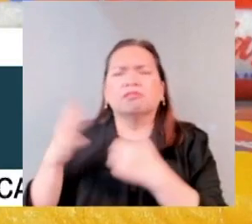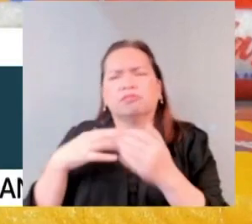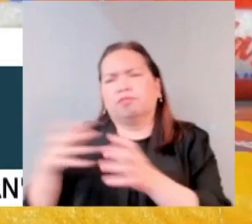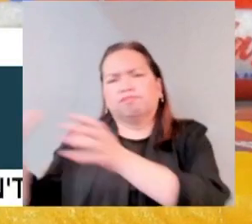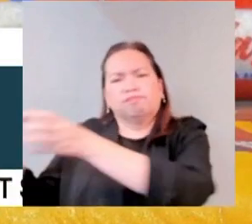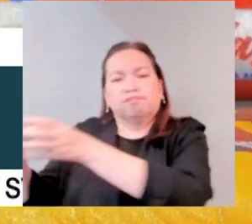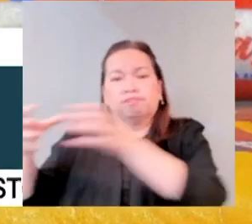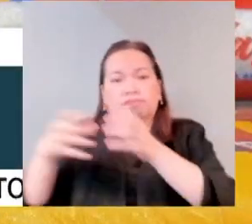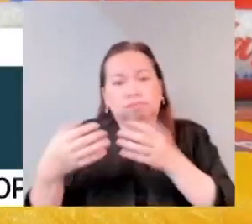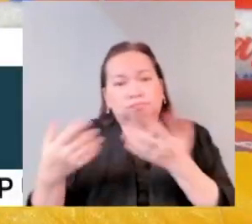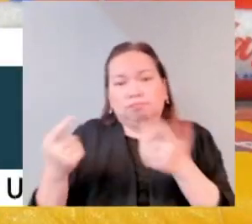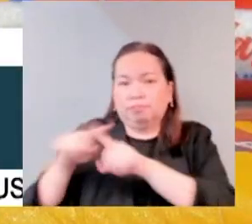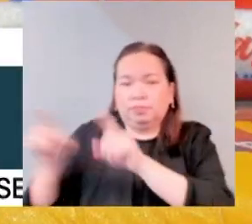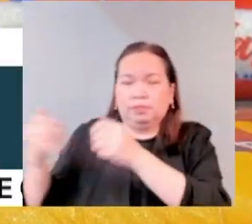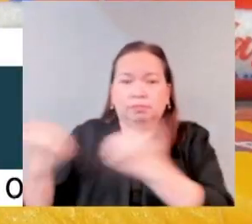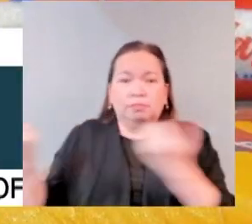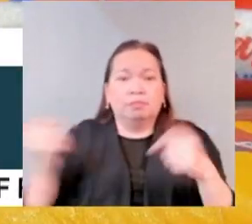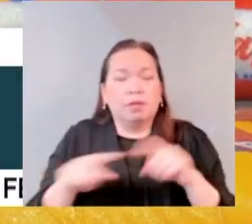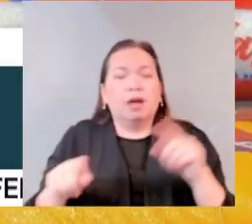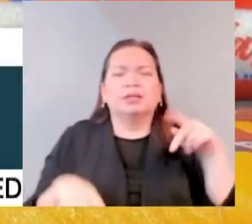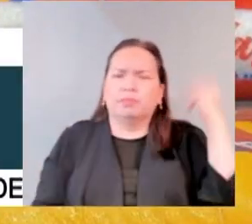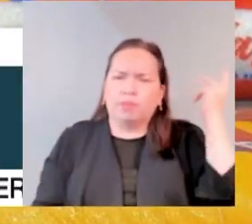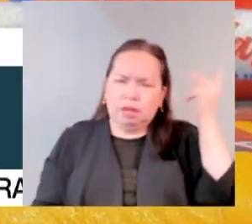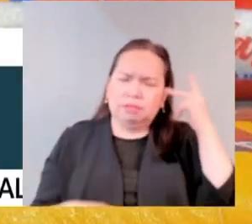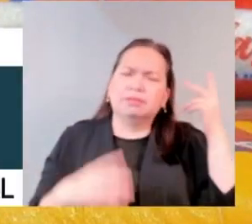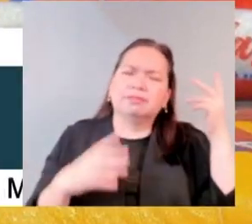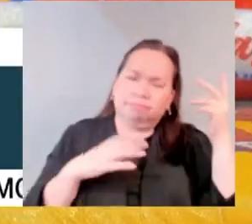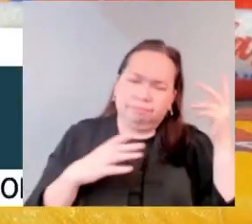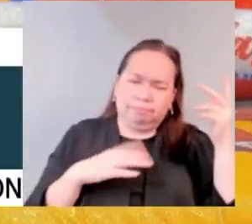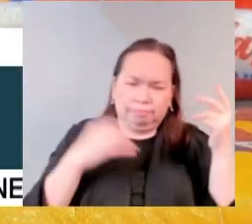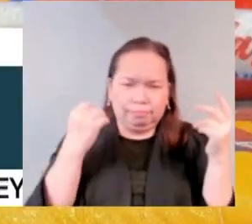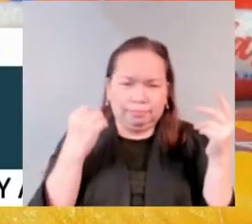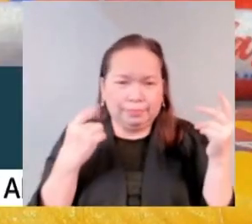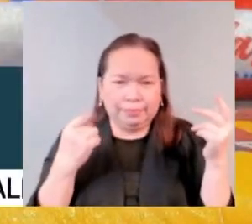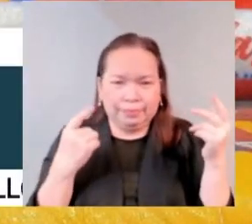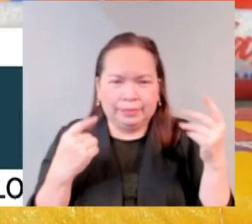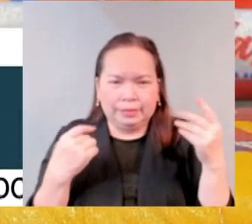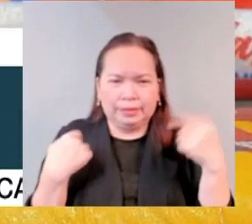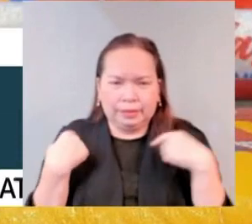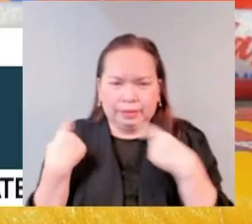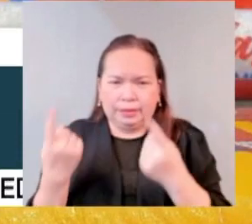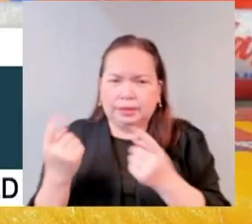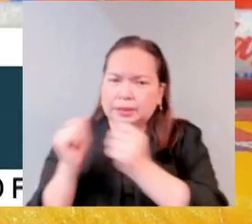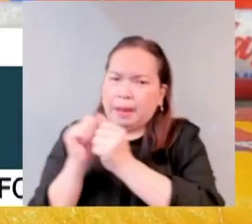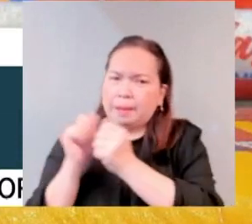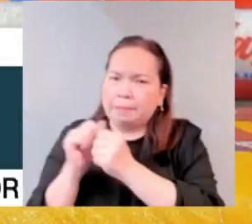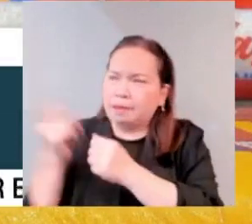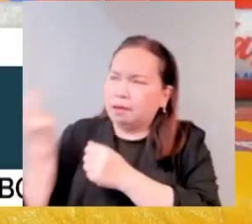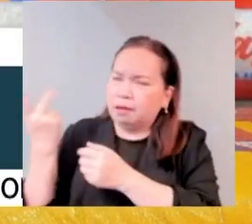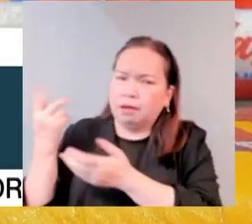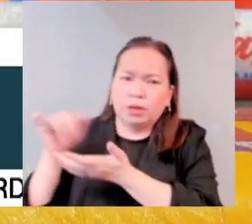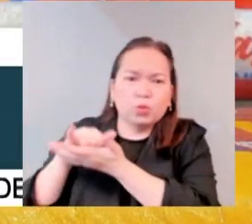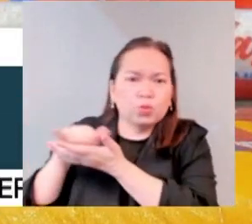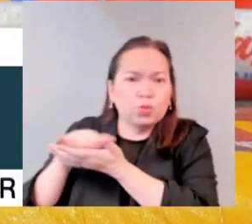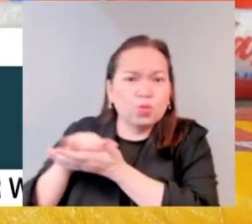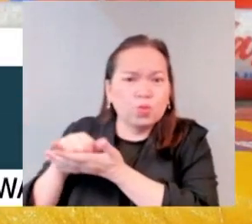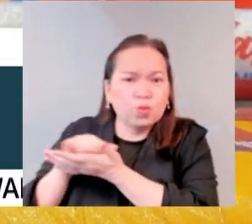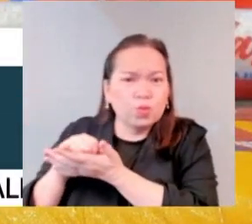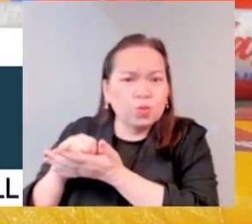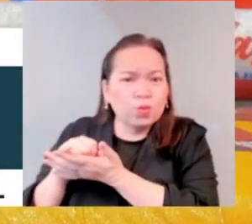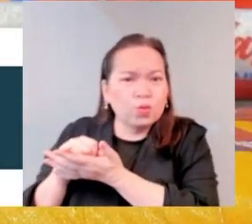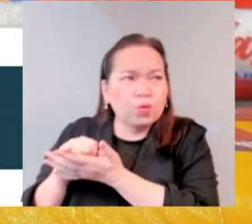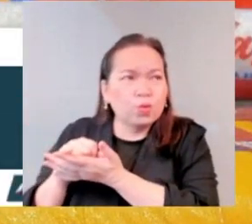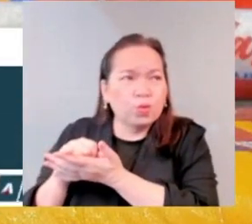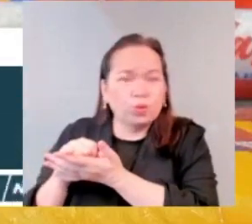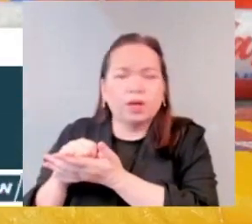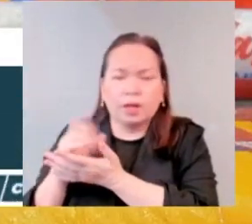matagal kaming nagsama sa New York. At sana naman habang nandito siya, hindi na niya kinikwento yung